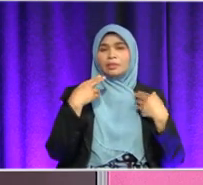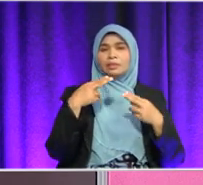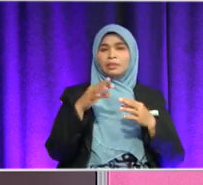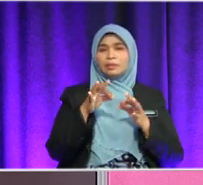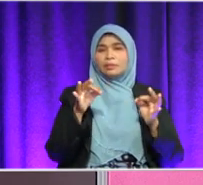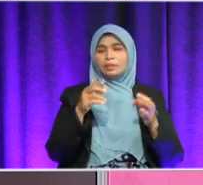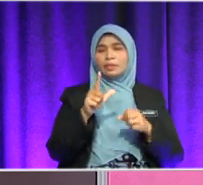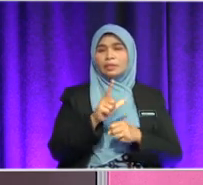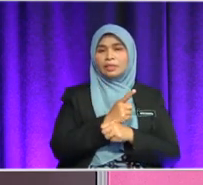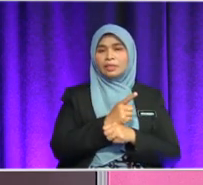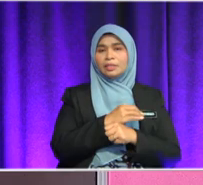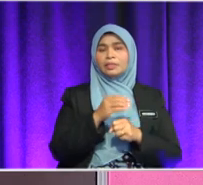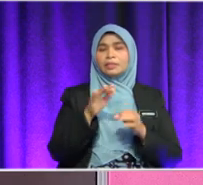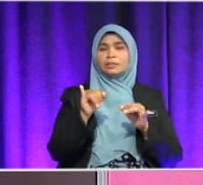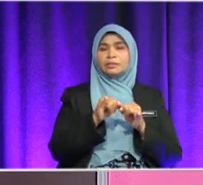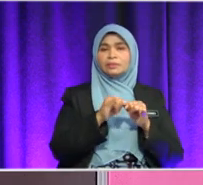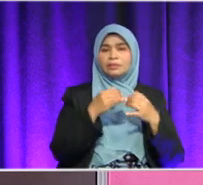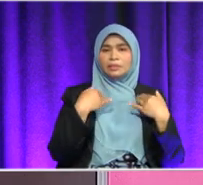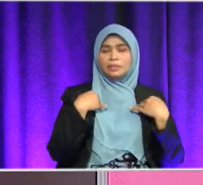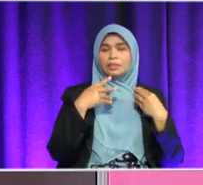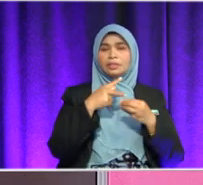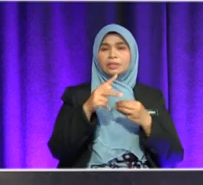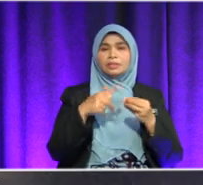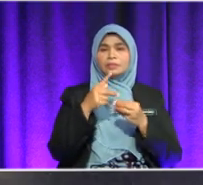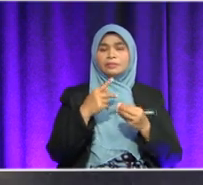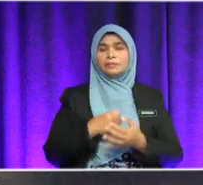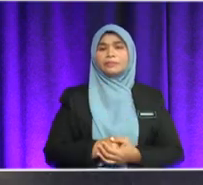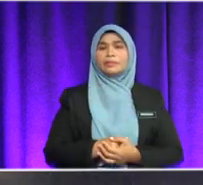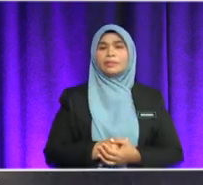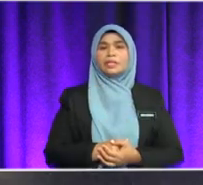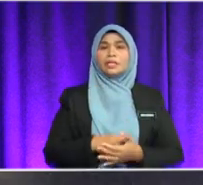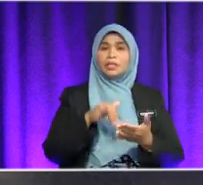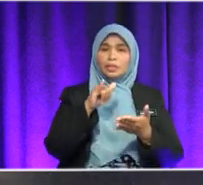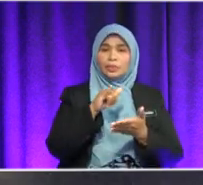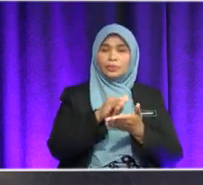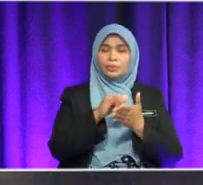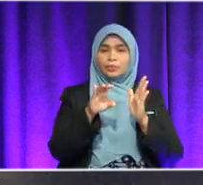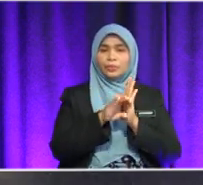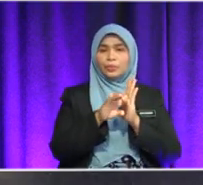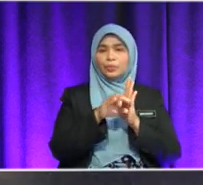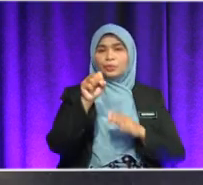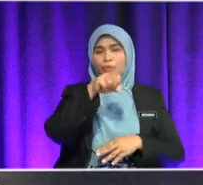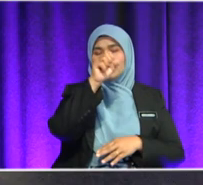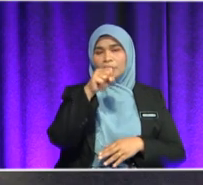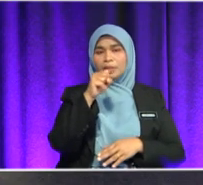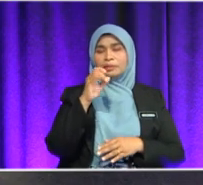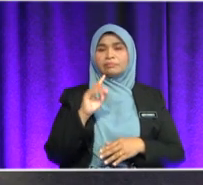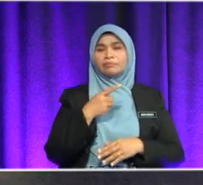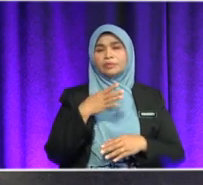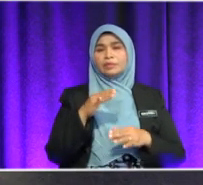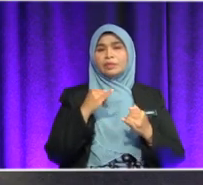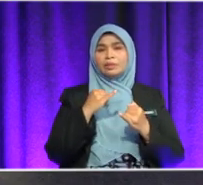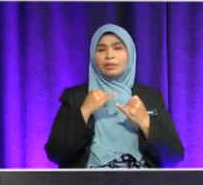dan juga ada kesimpulan Oke baik Dan kita pun sudah yang ada di penghujung